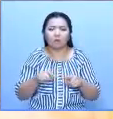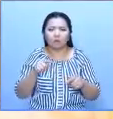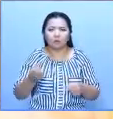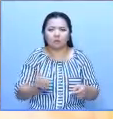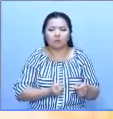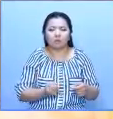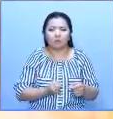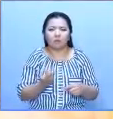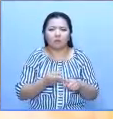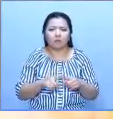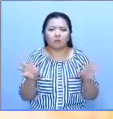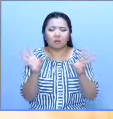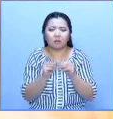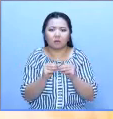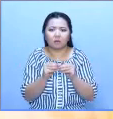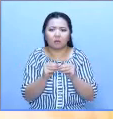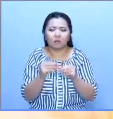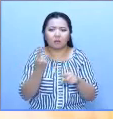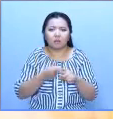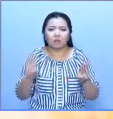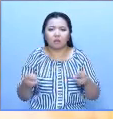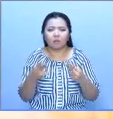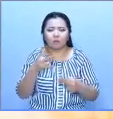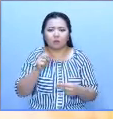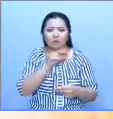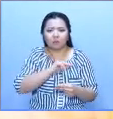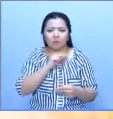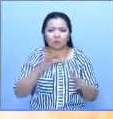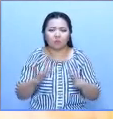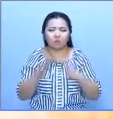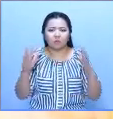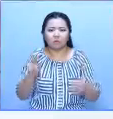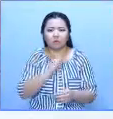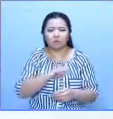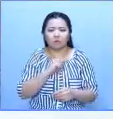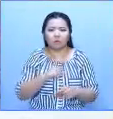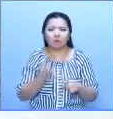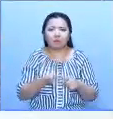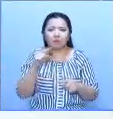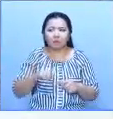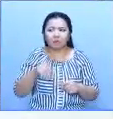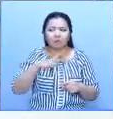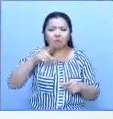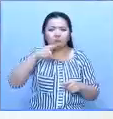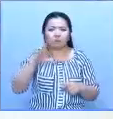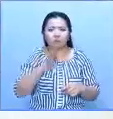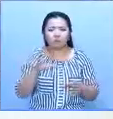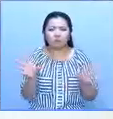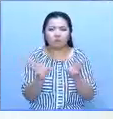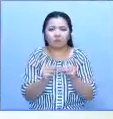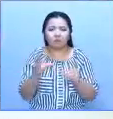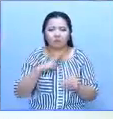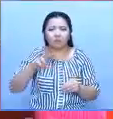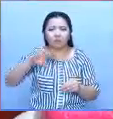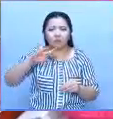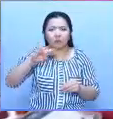«Базилик», которая приняла нашего члена клуба на работу именно по промежуточному трудоустройству. Стоит отметить, что здесь же была организована